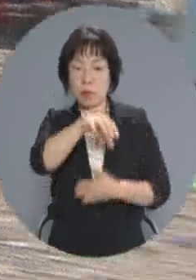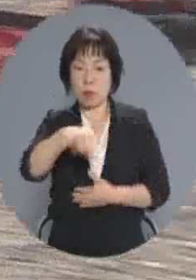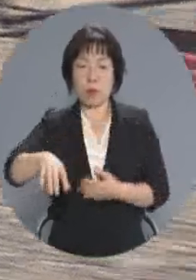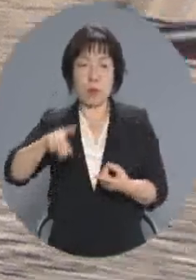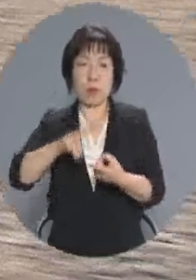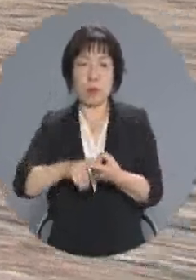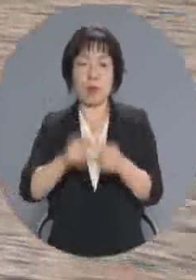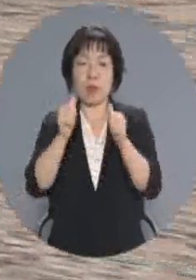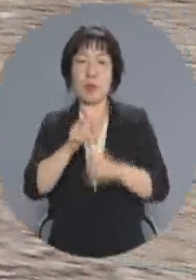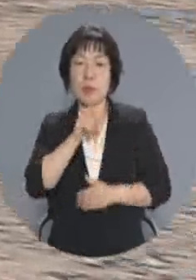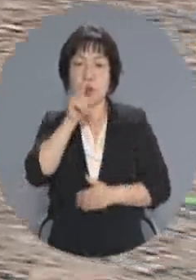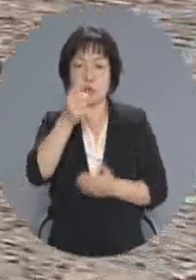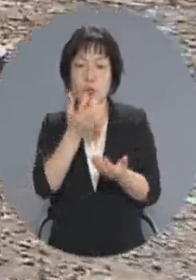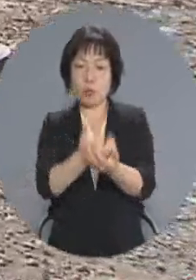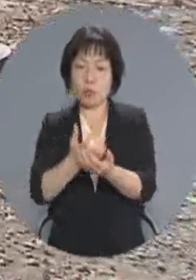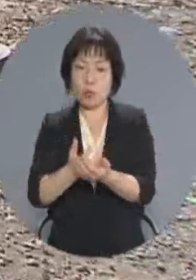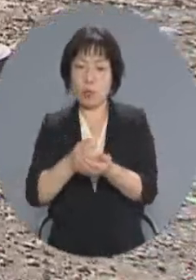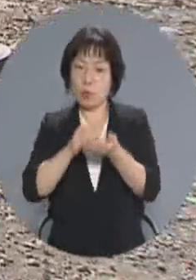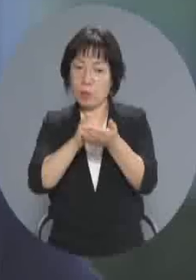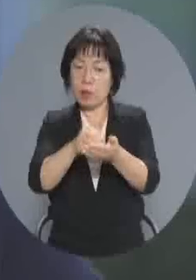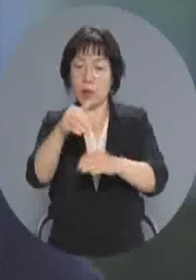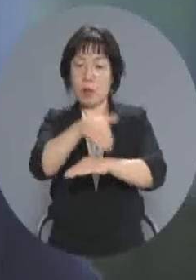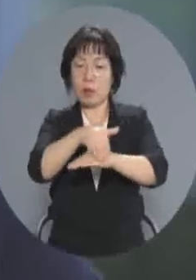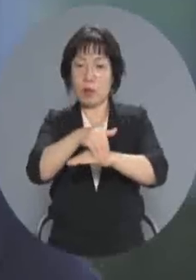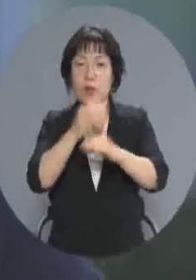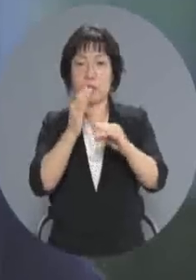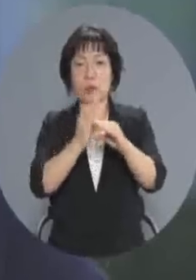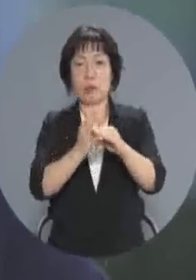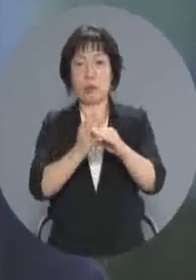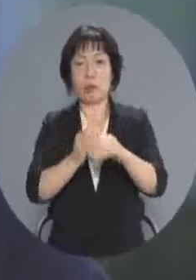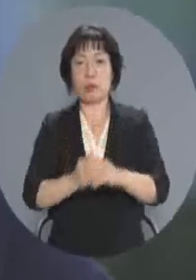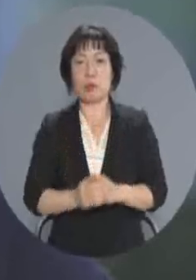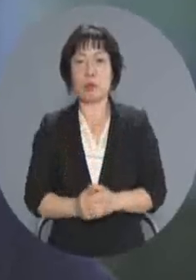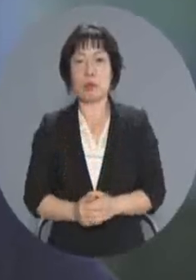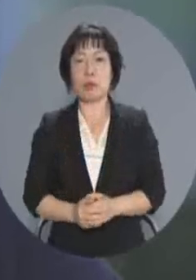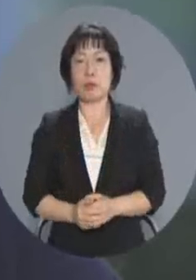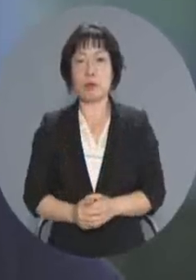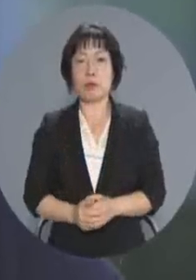상대로 고소장 접수를 검토하고 있습니다 MBC 뉴스 김다미입니다